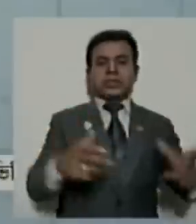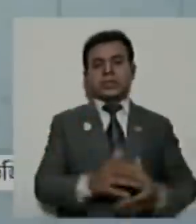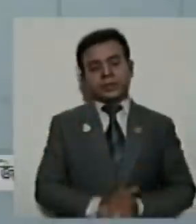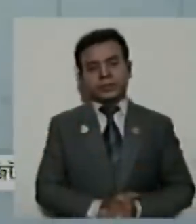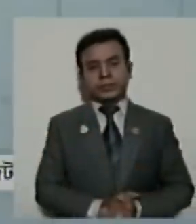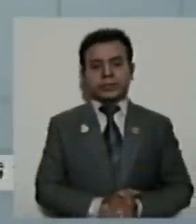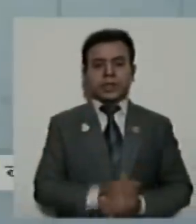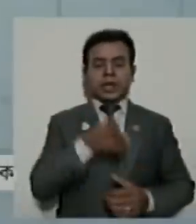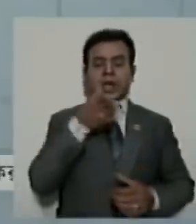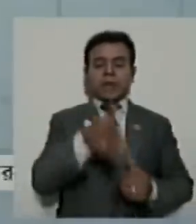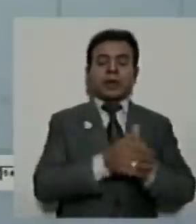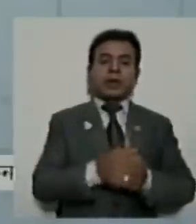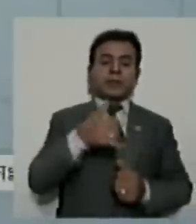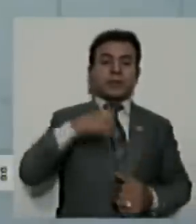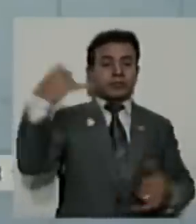বাতায়ন